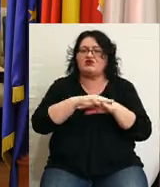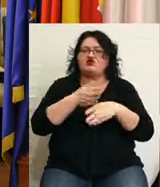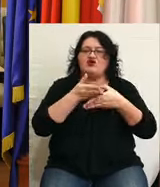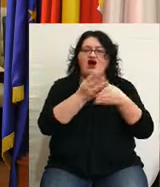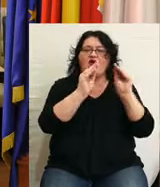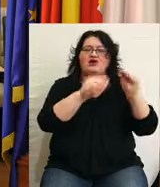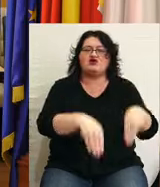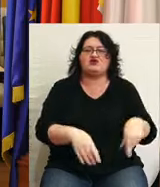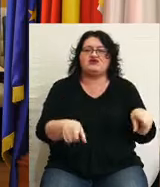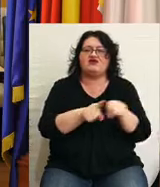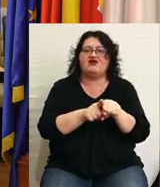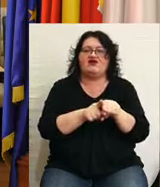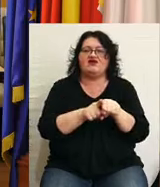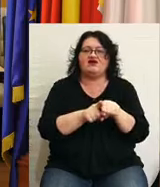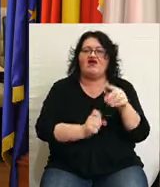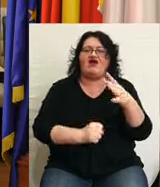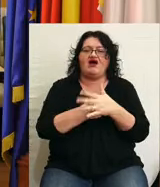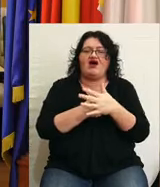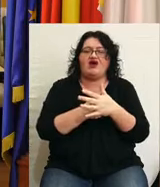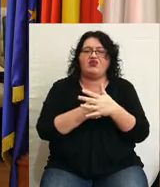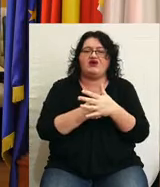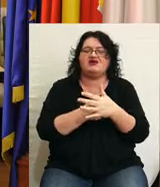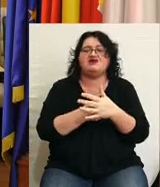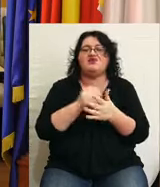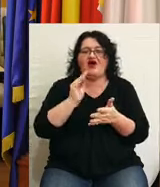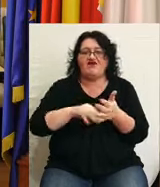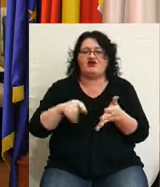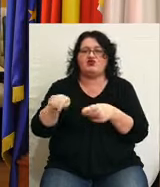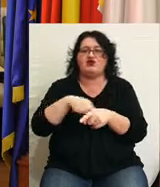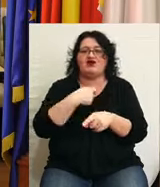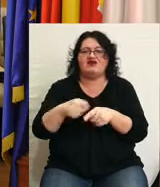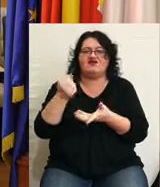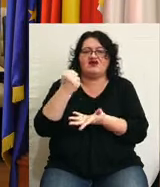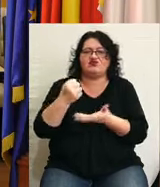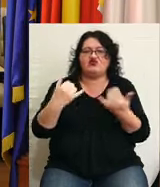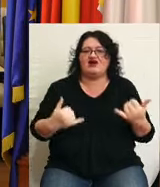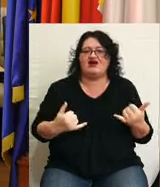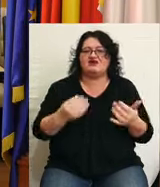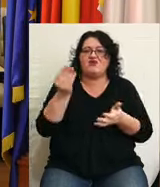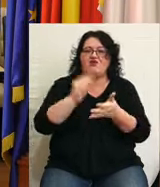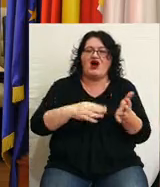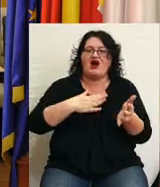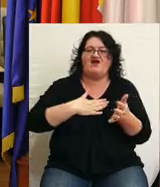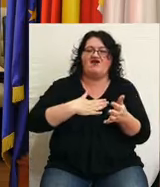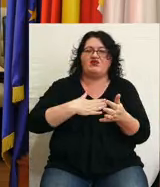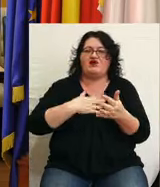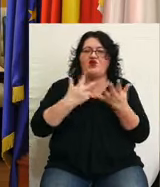ajuns și aici la un capăt. O să mai facem o rectificare astăzi, o să mai avem în jur de